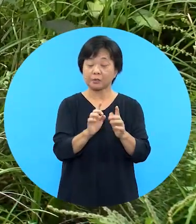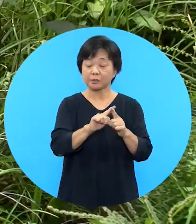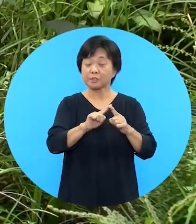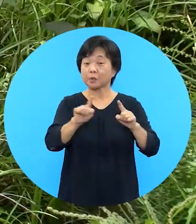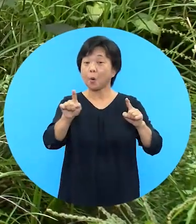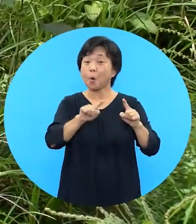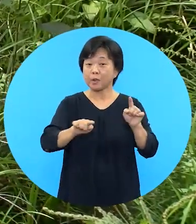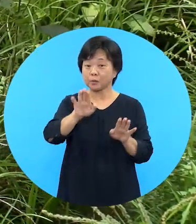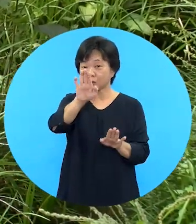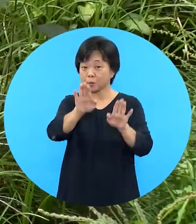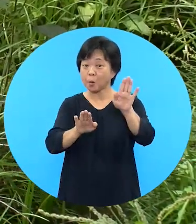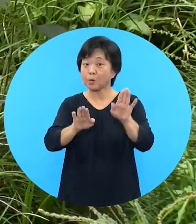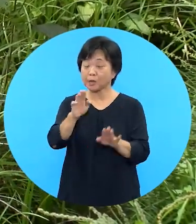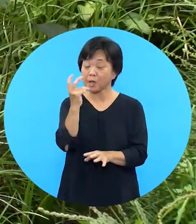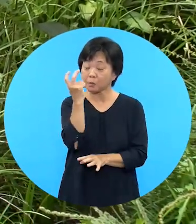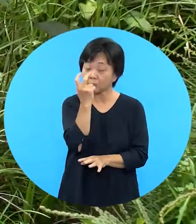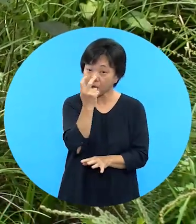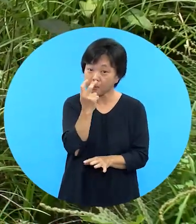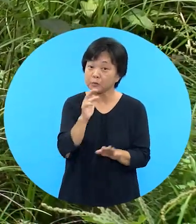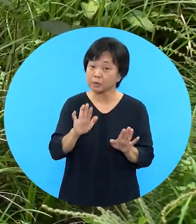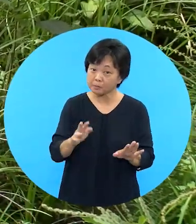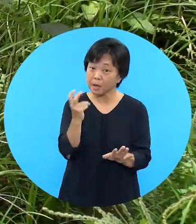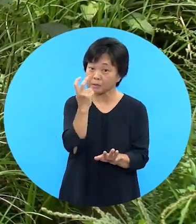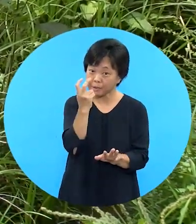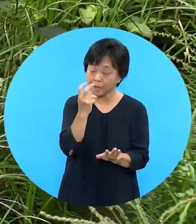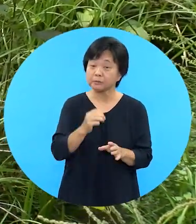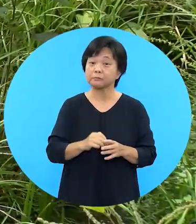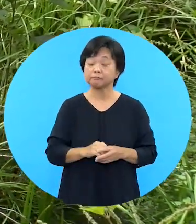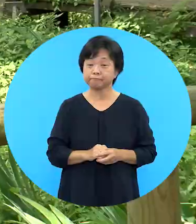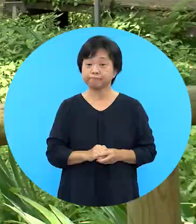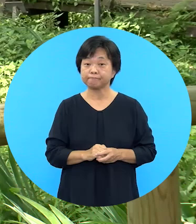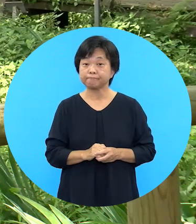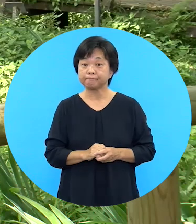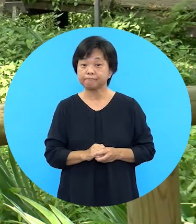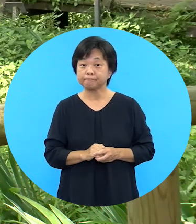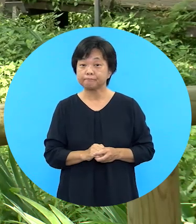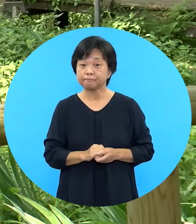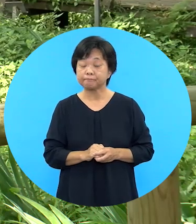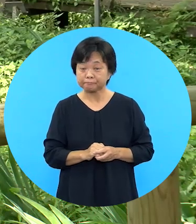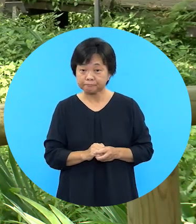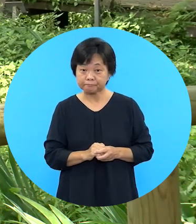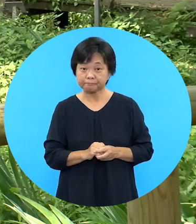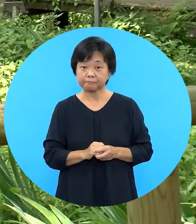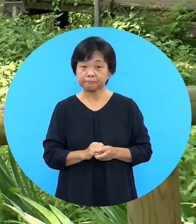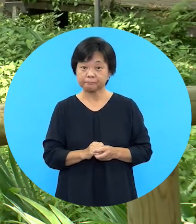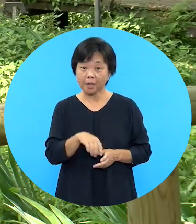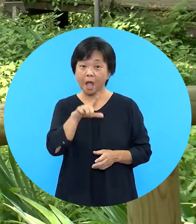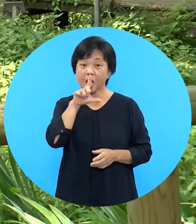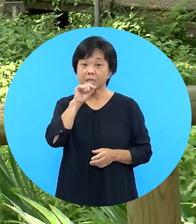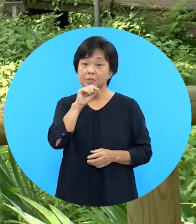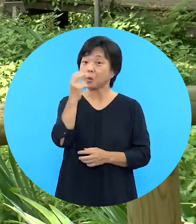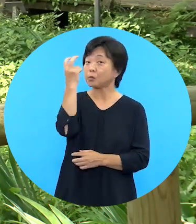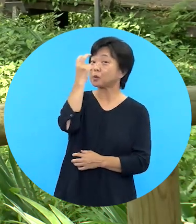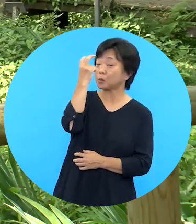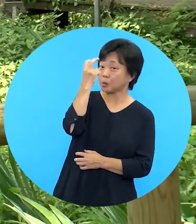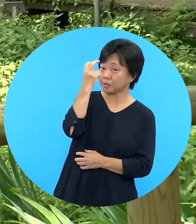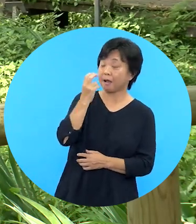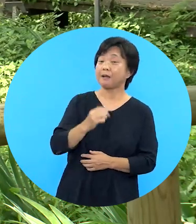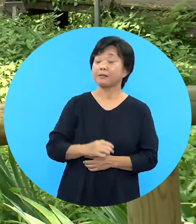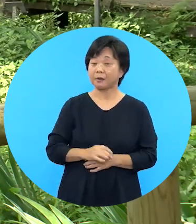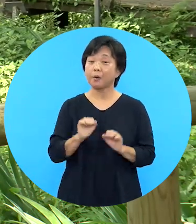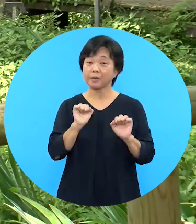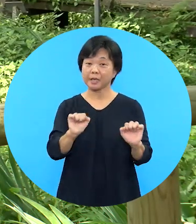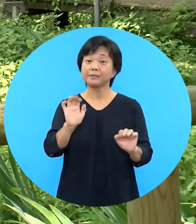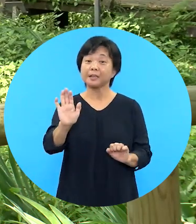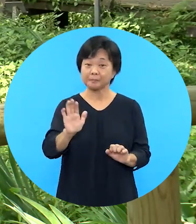園がどんな状態にあるのかっていうのを調べようとして、トンボとか蝶の調査をしたり、野鳥の調査をしたりとか、そ